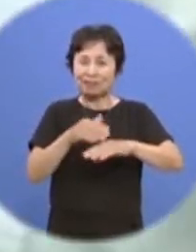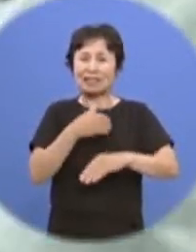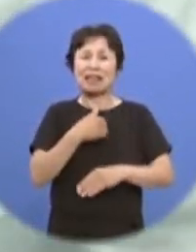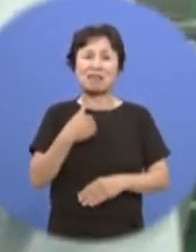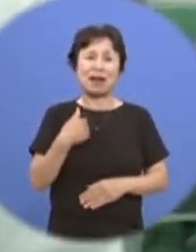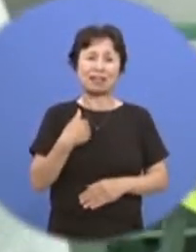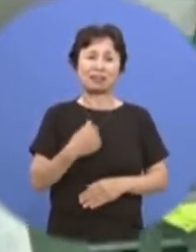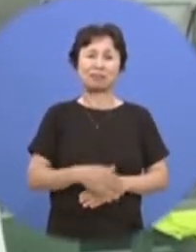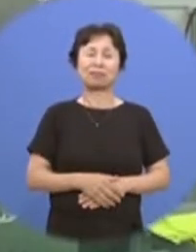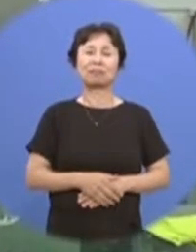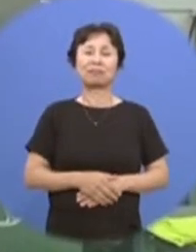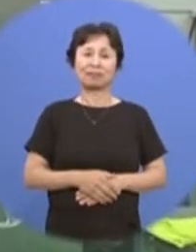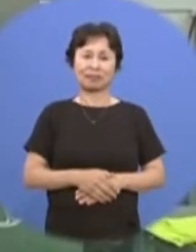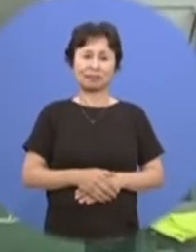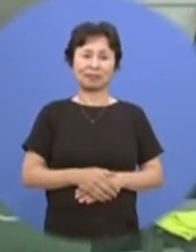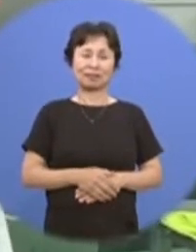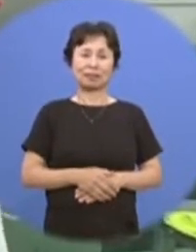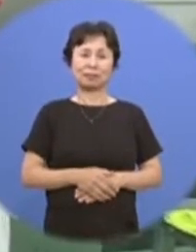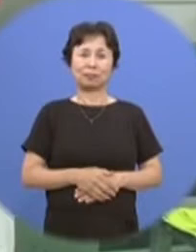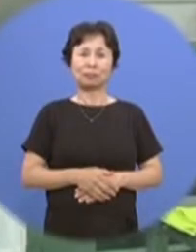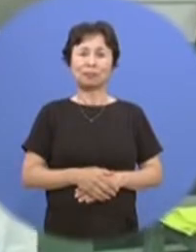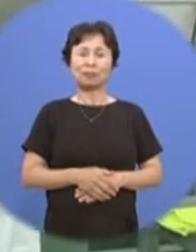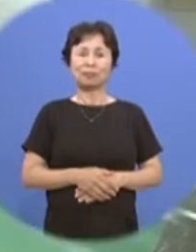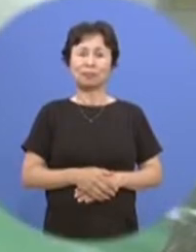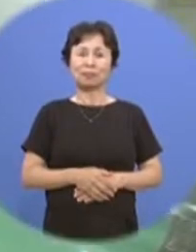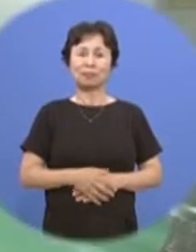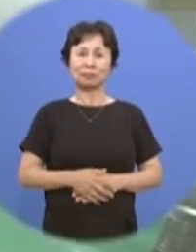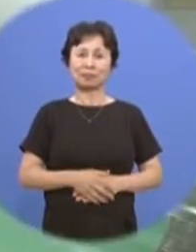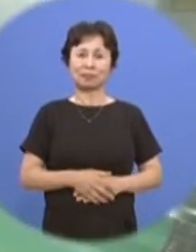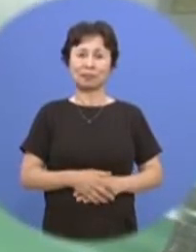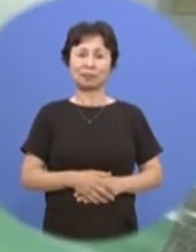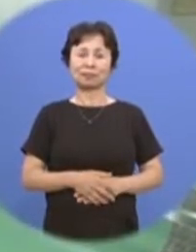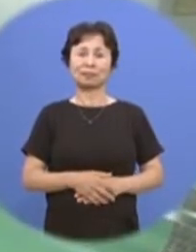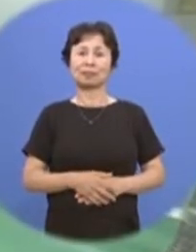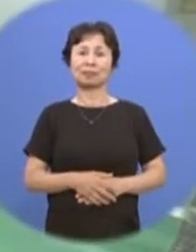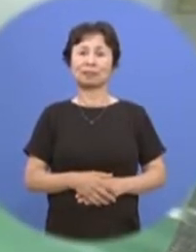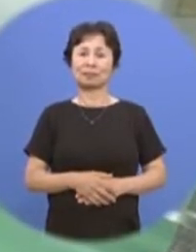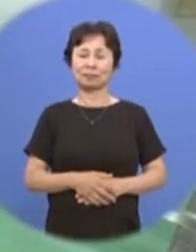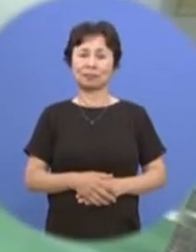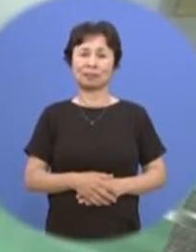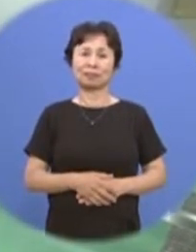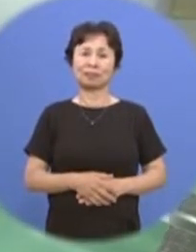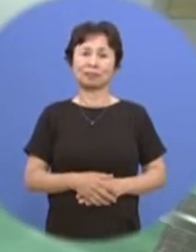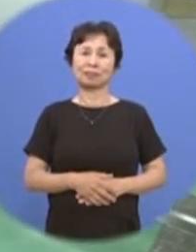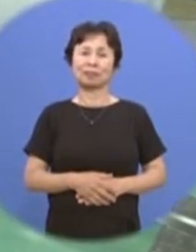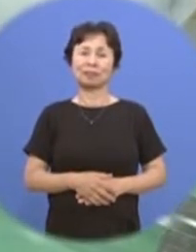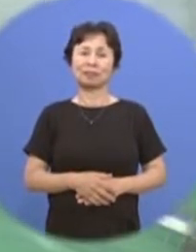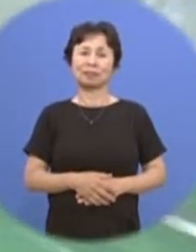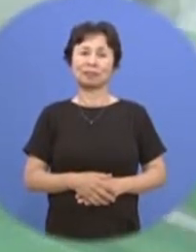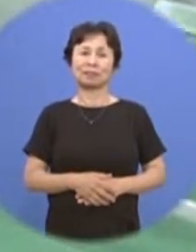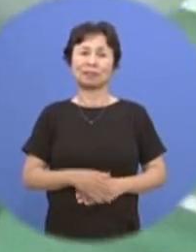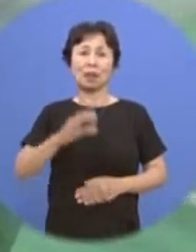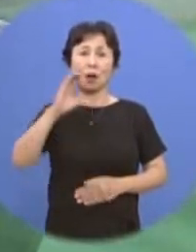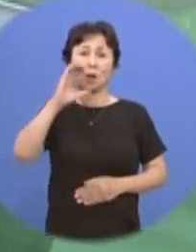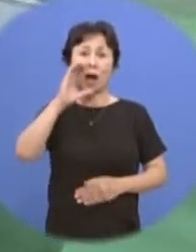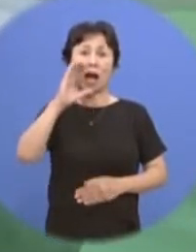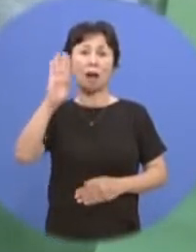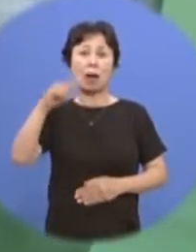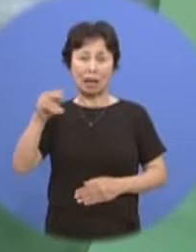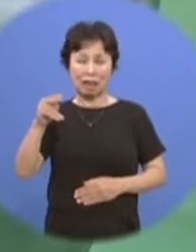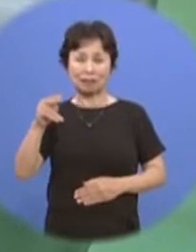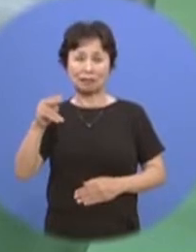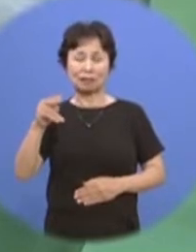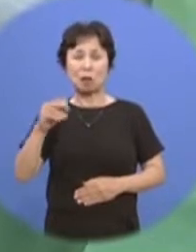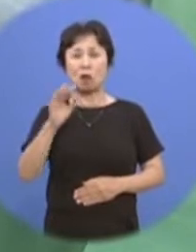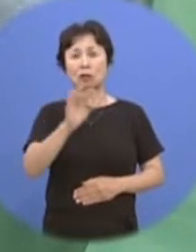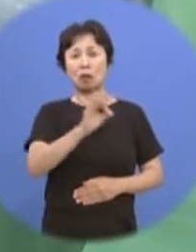ューレというのが作れると、そういった装置です。我々もそうなんですけども、和歌山県の特産品